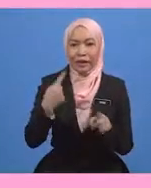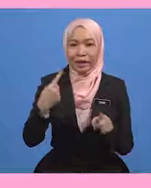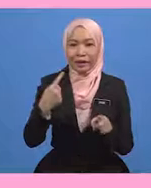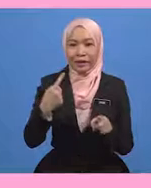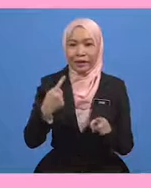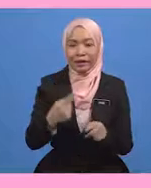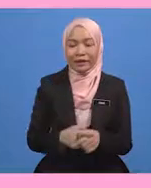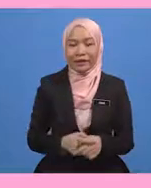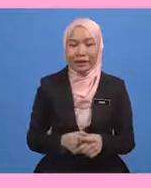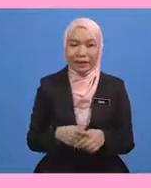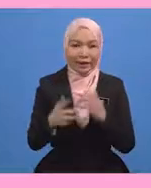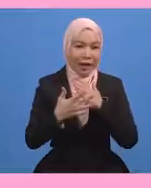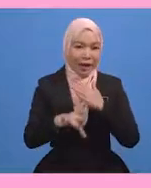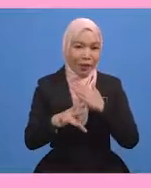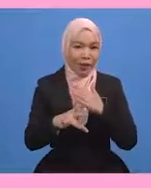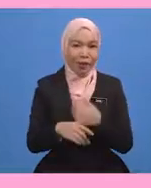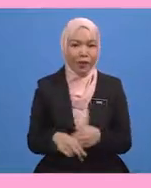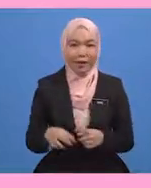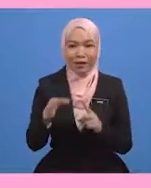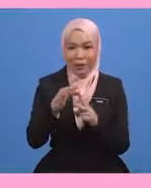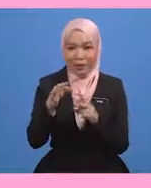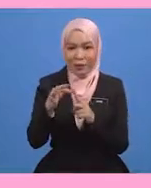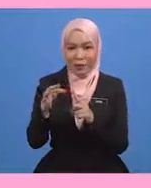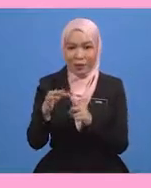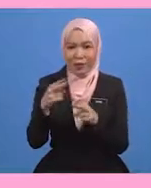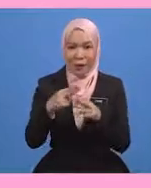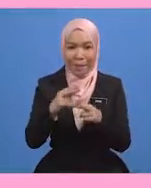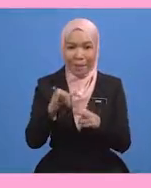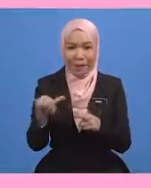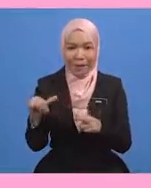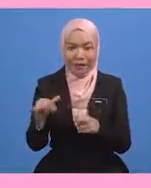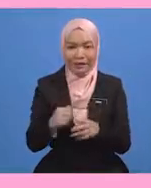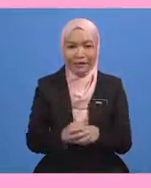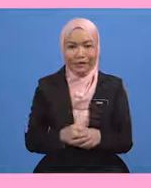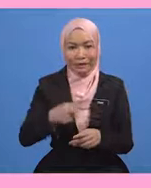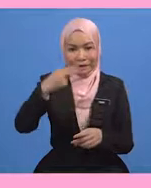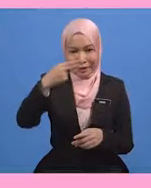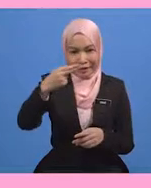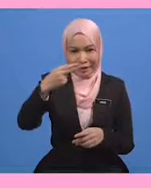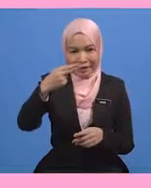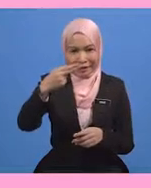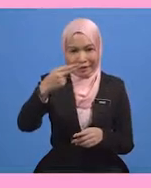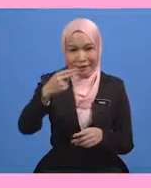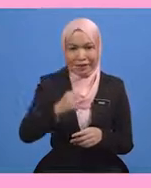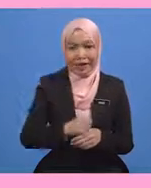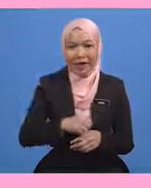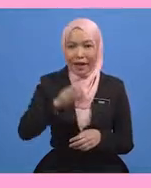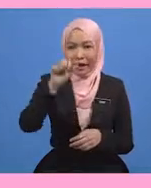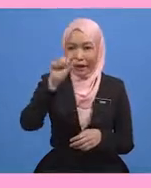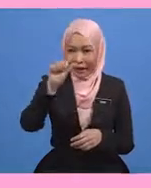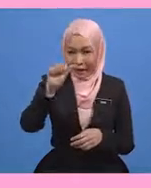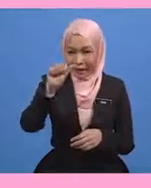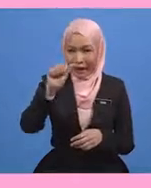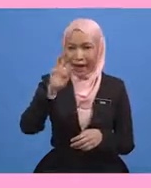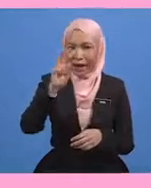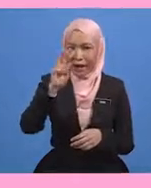Abdul, M Malik, K Karim iaitu nama ayahnya dan E Amrullah nama